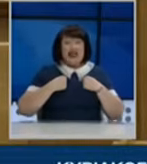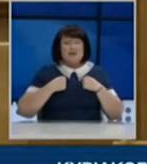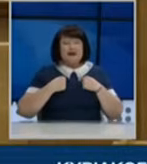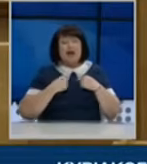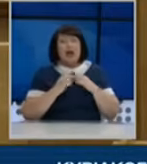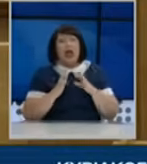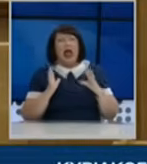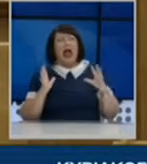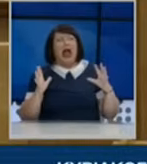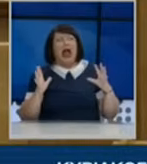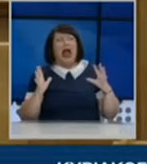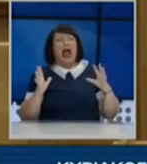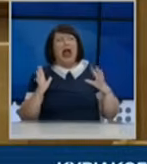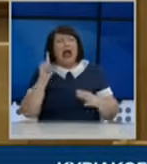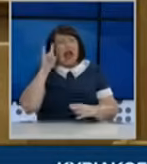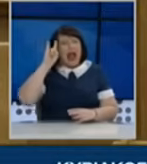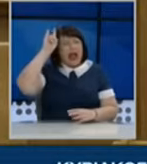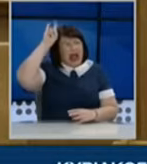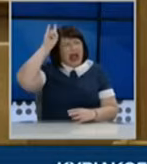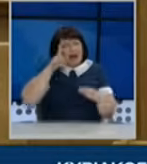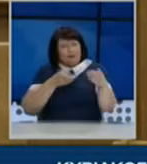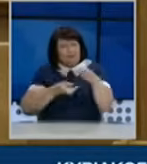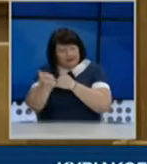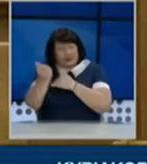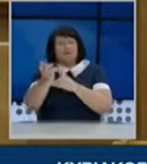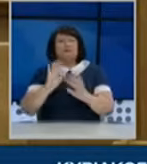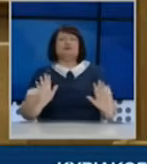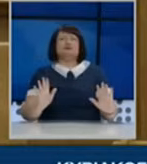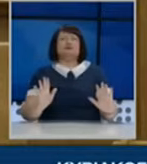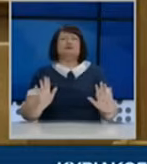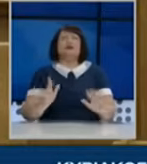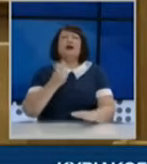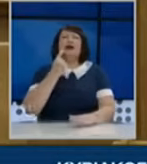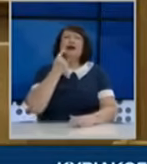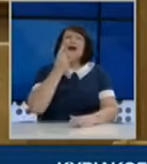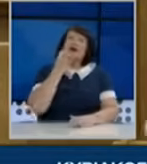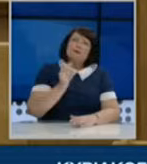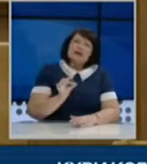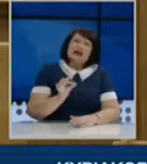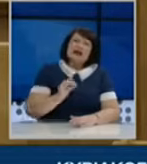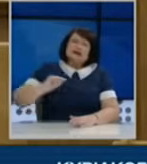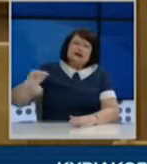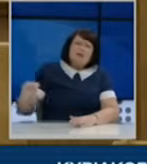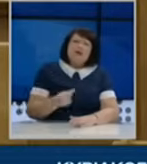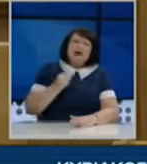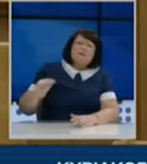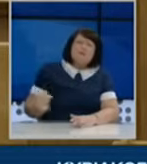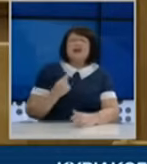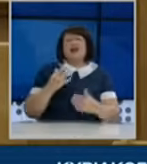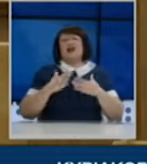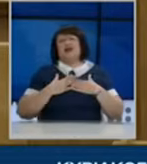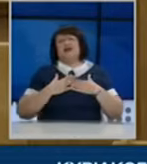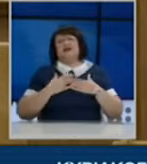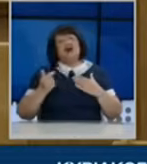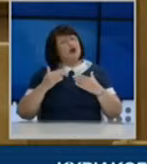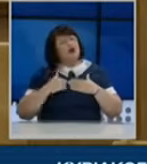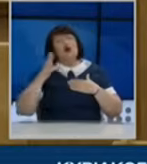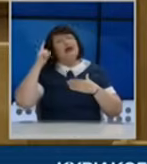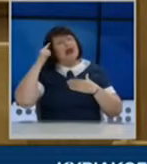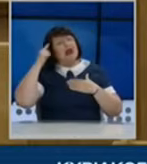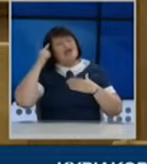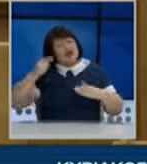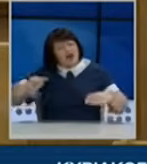βλέπει ο έξω από εδώ το λιβάνι είναι, εξαφανίζεται. Ή σαν να βλέπει, εν πάση περιπτώσει, κάποιον που τον ενοχλεί πολύ. Ενοχλούμε, ναι, το